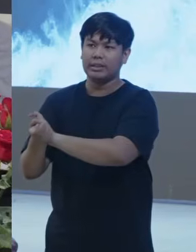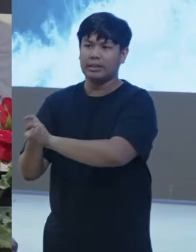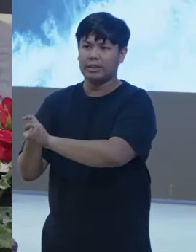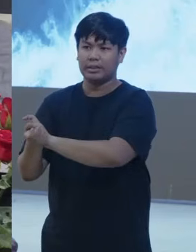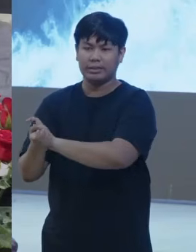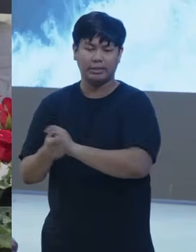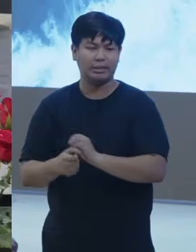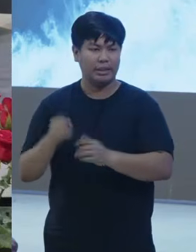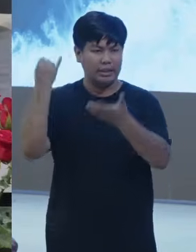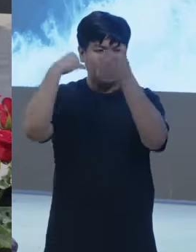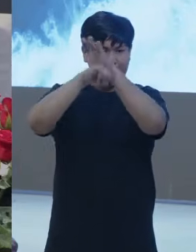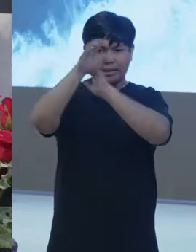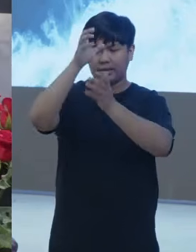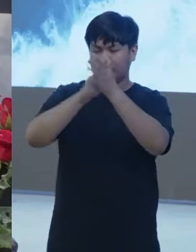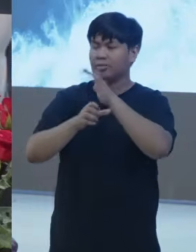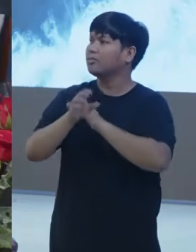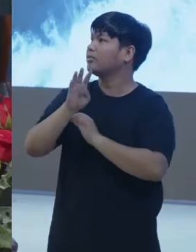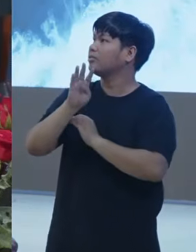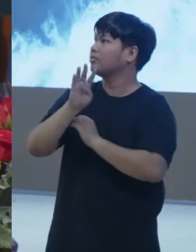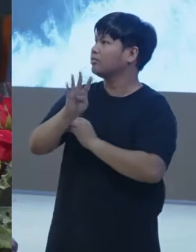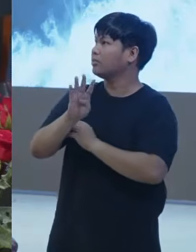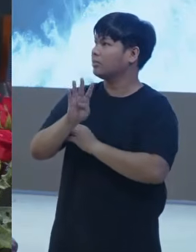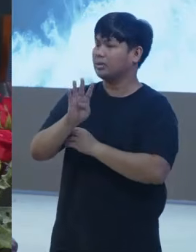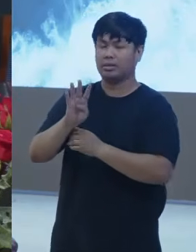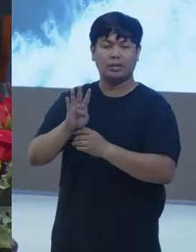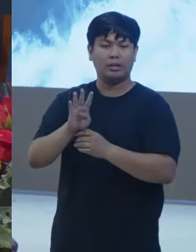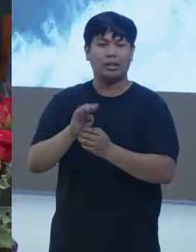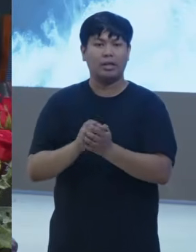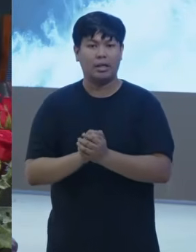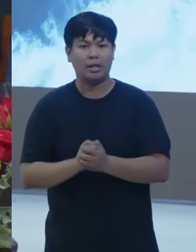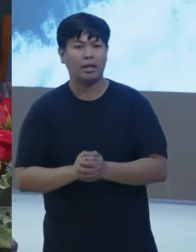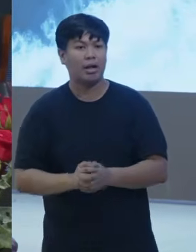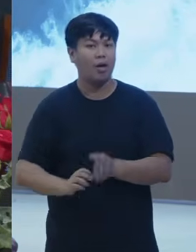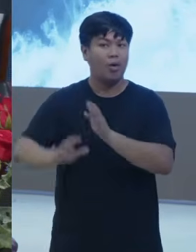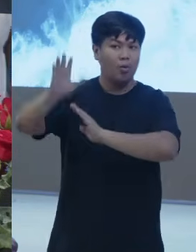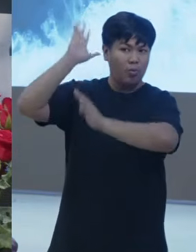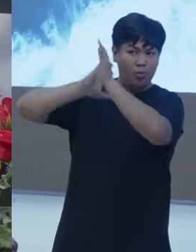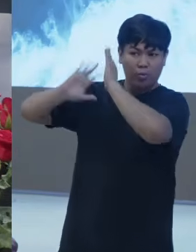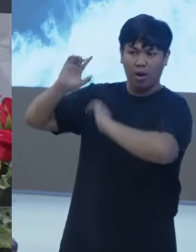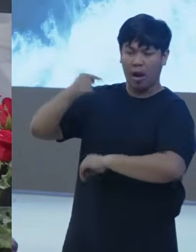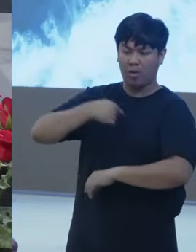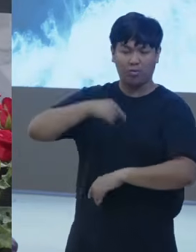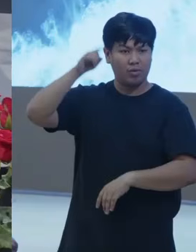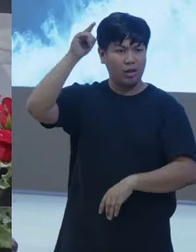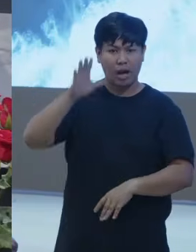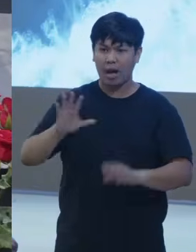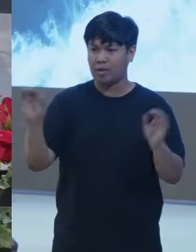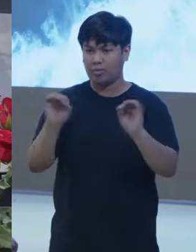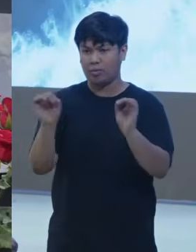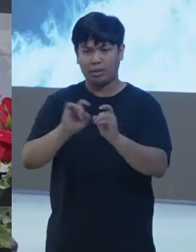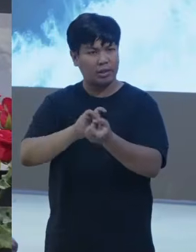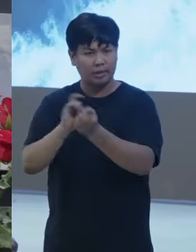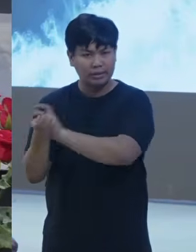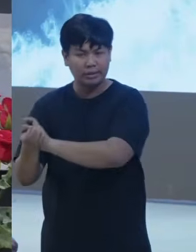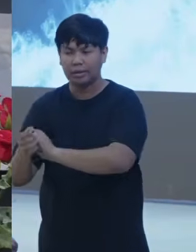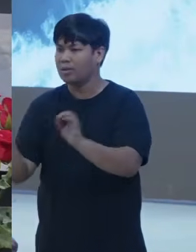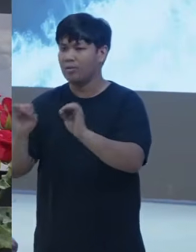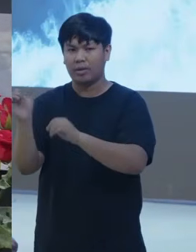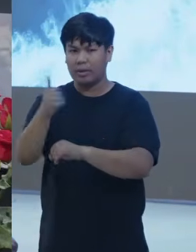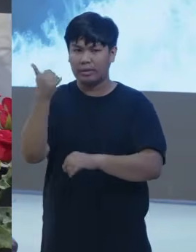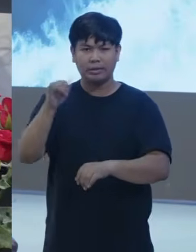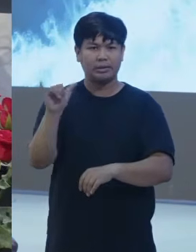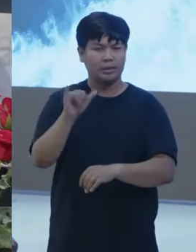Isaiah 46, 9-10. Remember the former things of old, for I am God and there is no other. I am God and there is none like